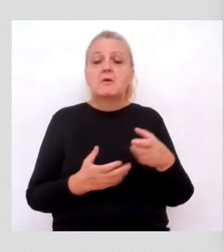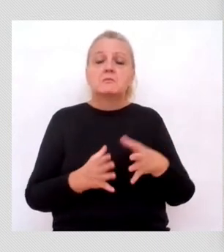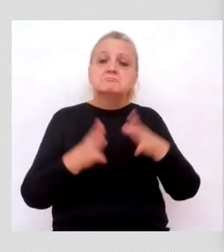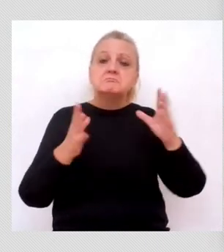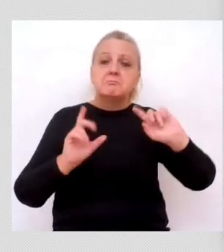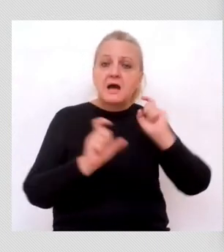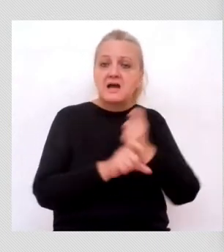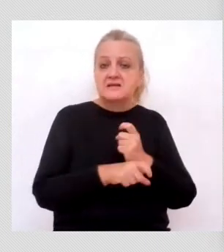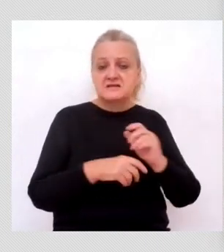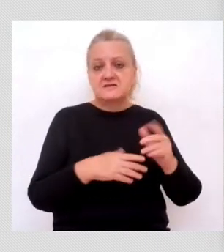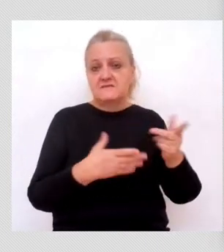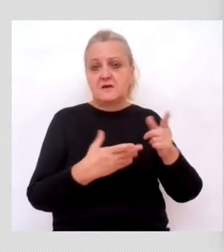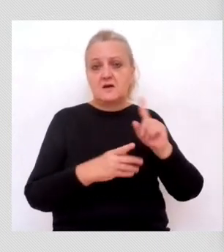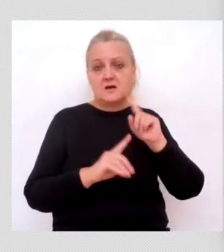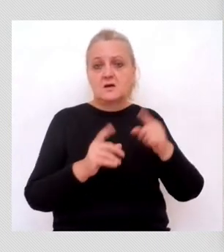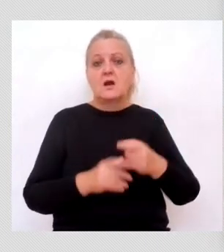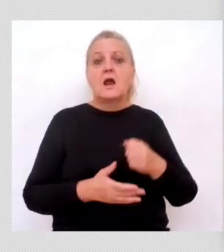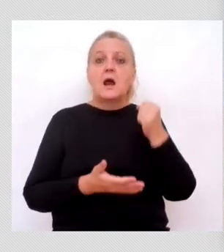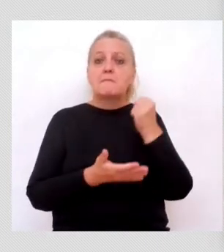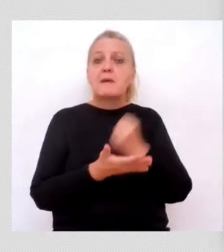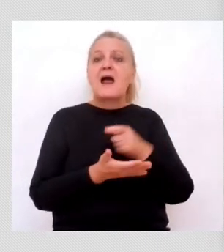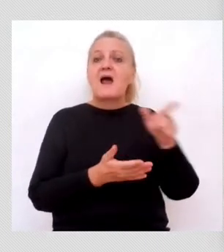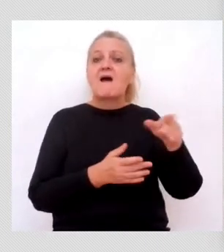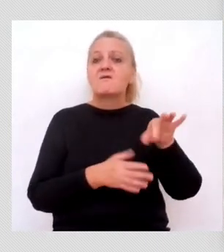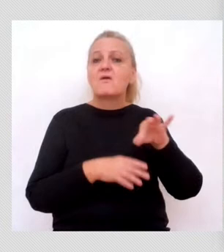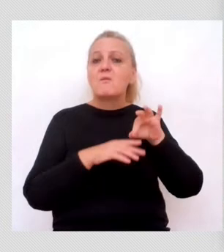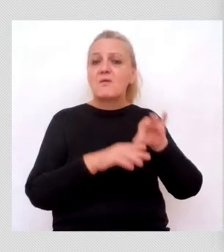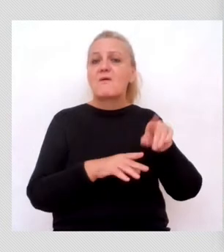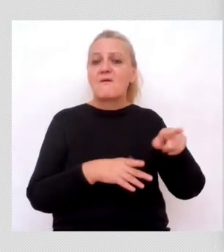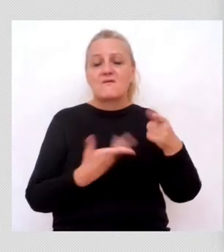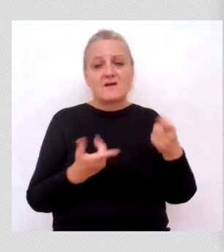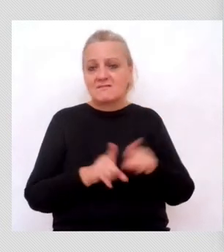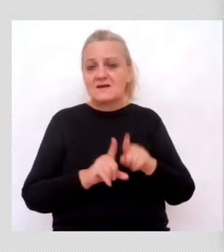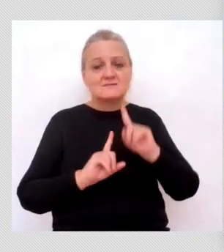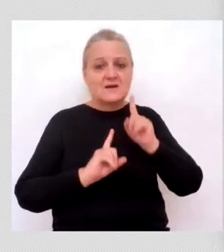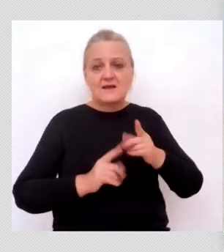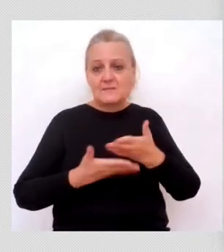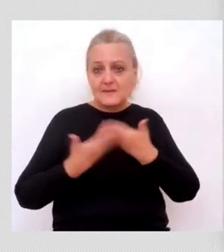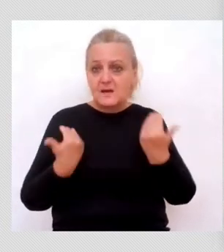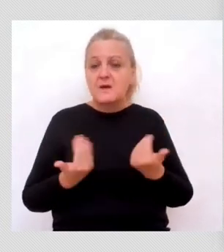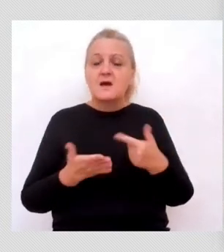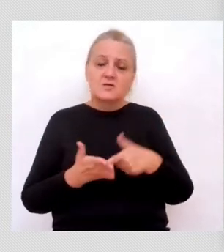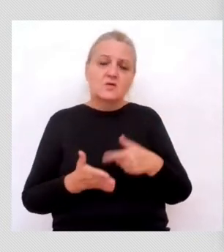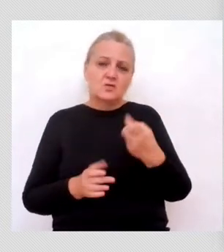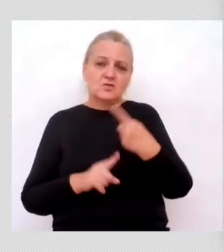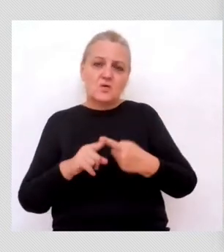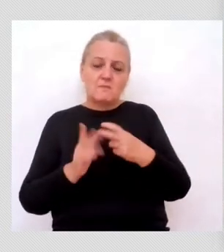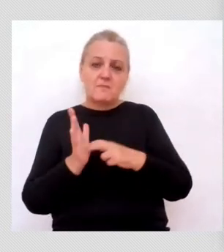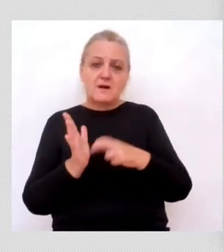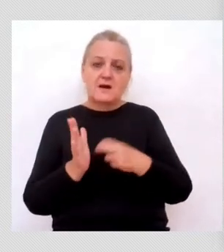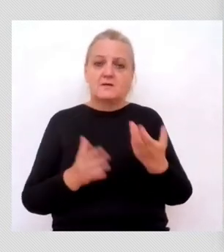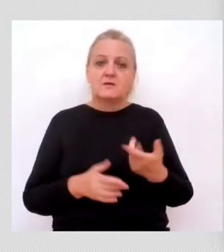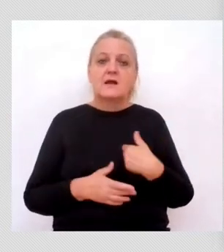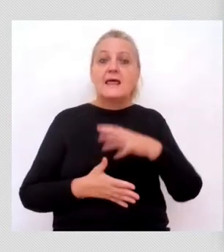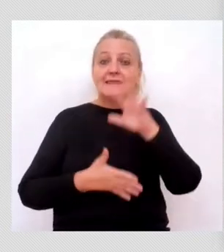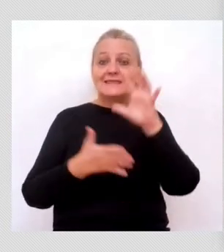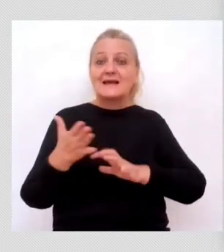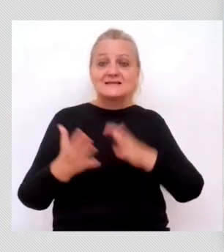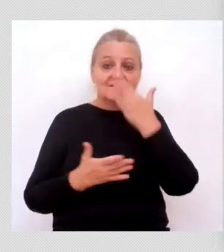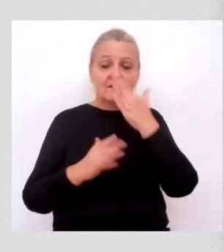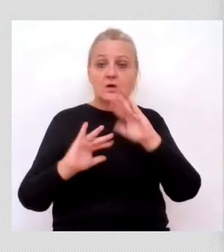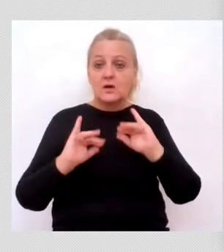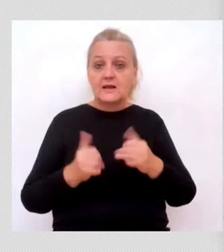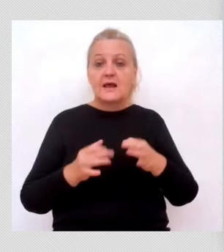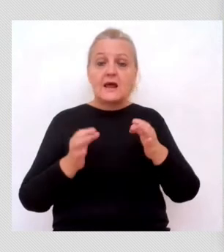ani prawodawcy. Trochę mi tego brakuje. Ja rozumiem, że wymowa tekstu jest taka, że w obecnym